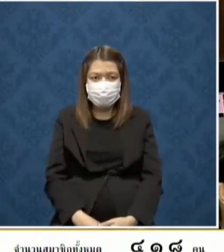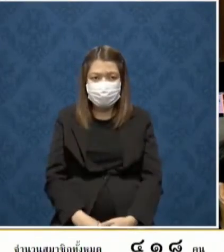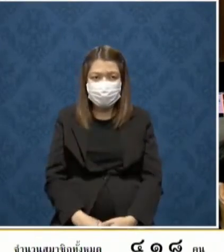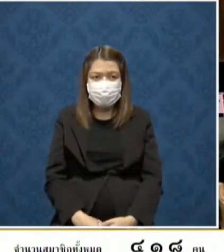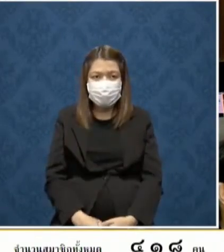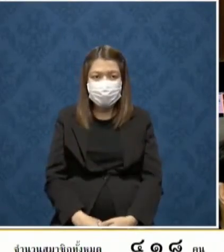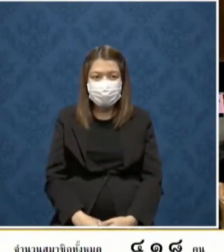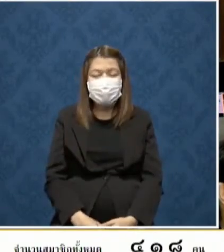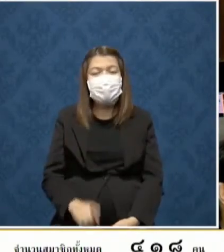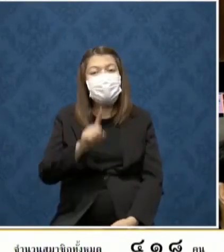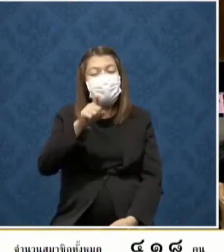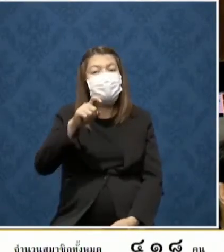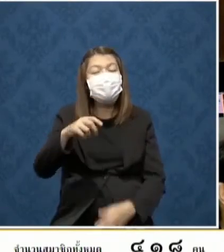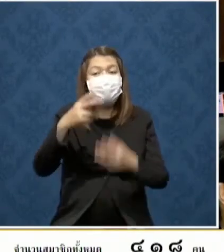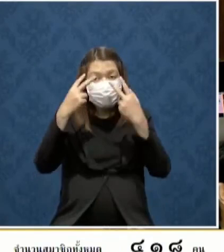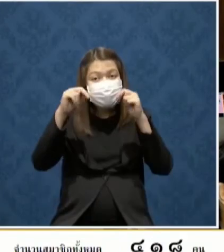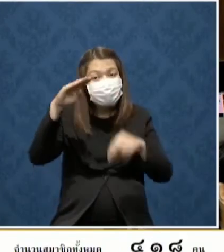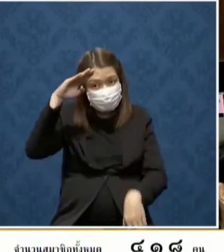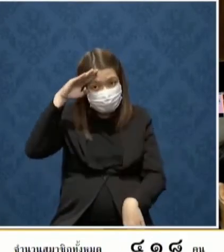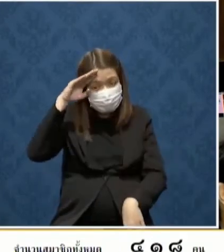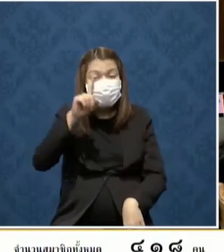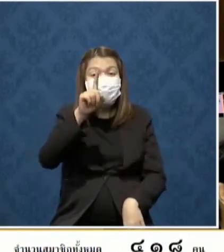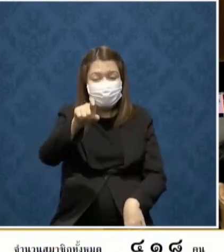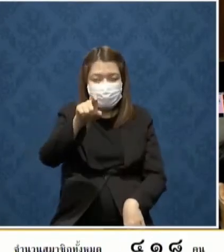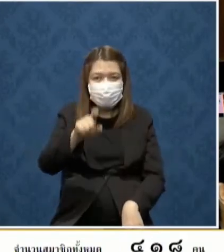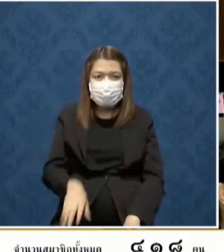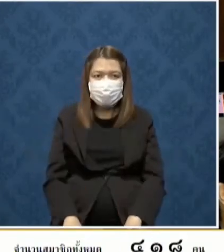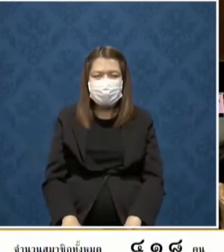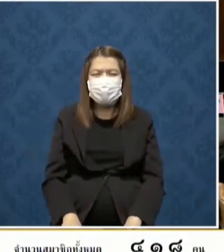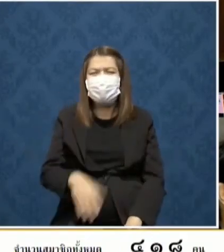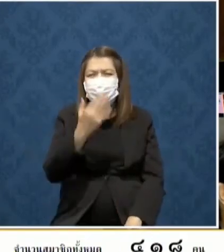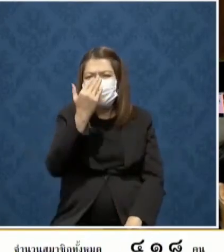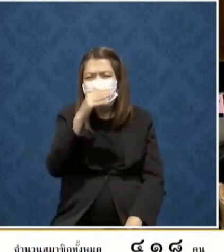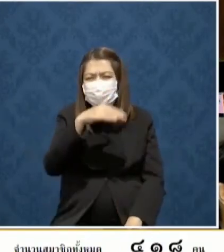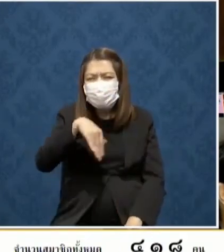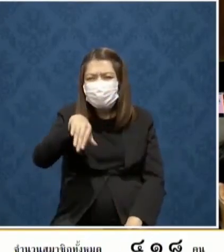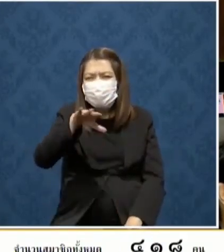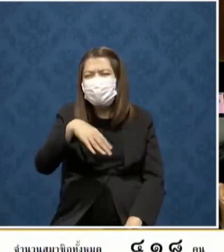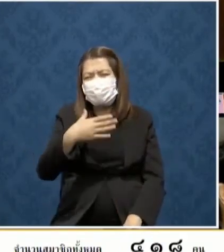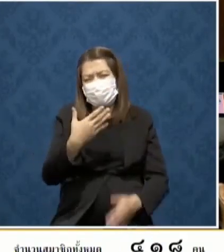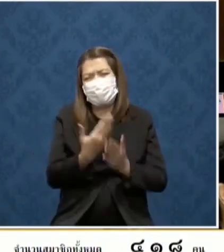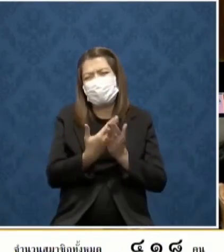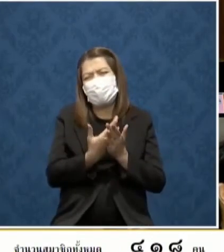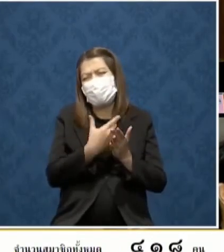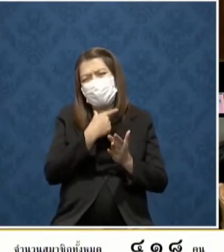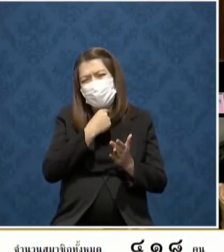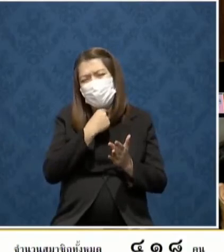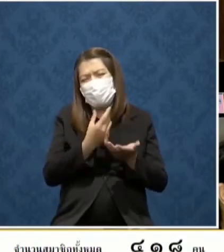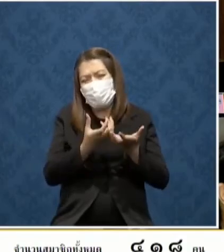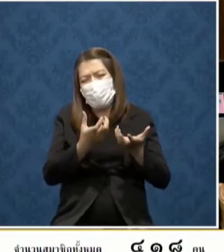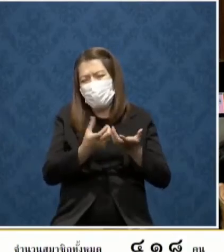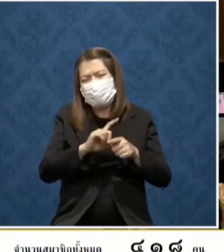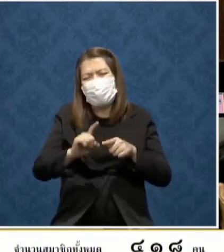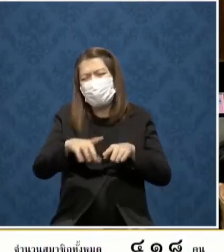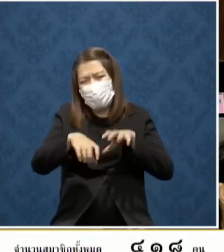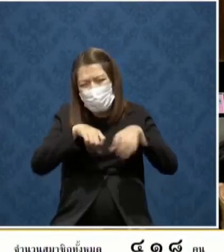คงตตทาถามกผลเประชุดแลวครับว่าทำไมพวกท่านถึงจ้องจะกินกันอะไรทุส่วน ทุก